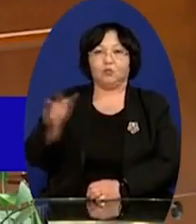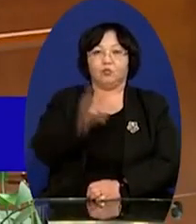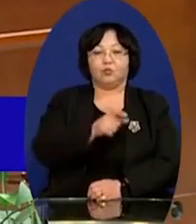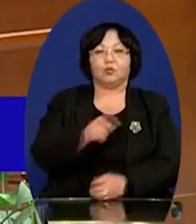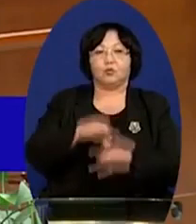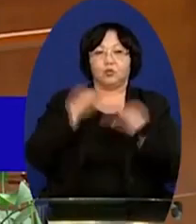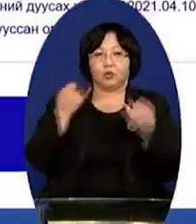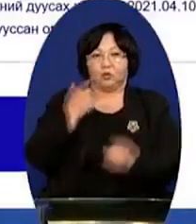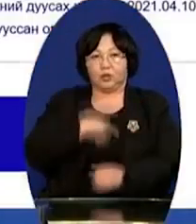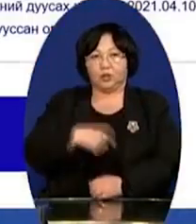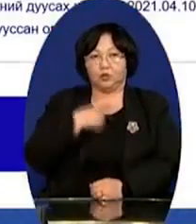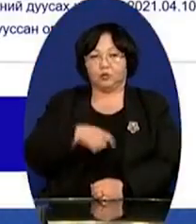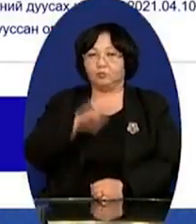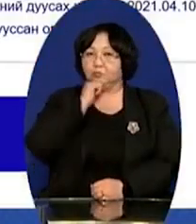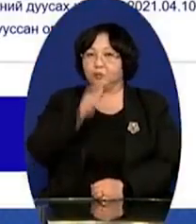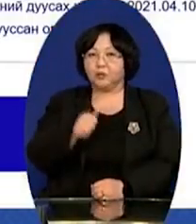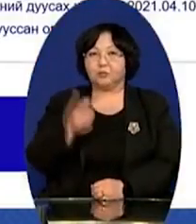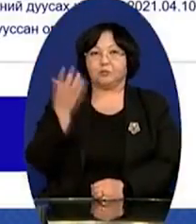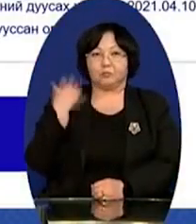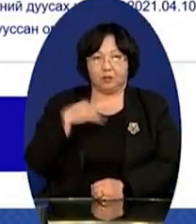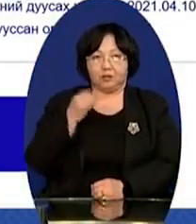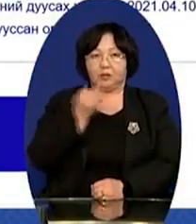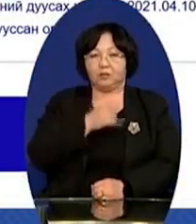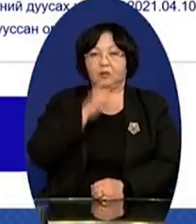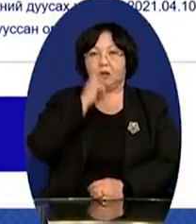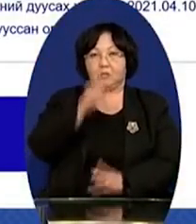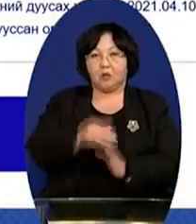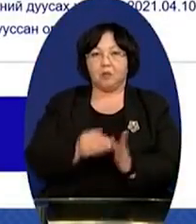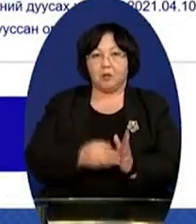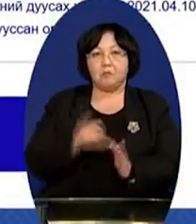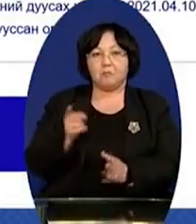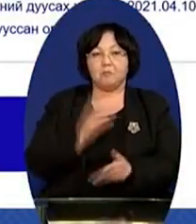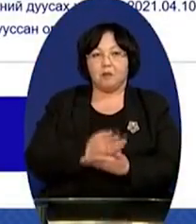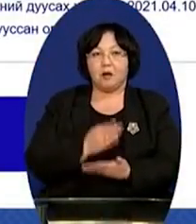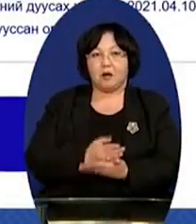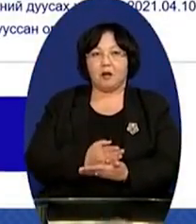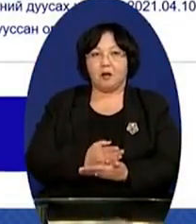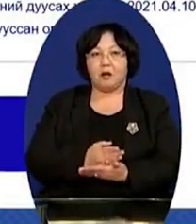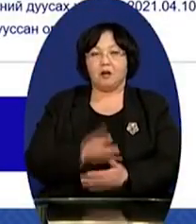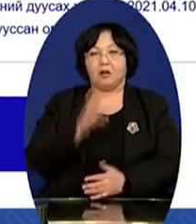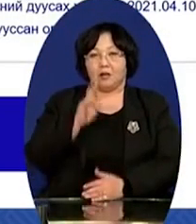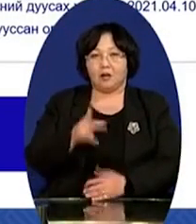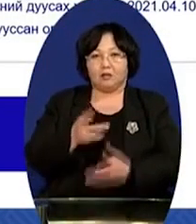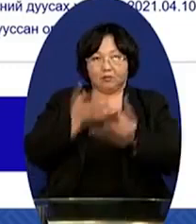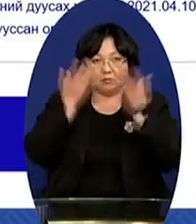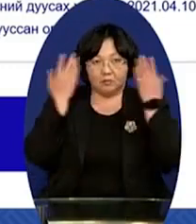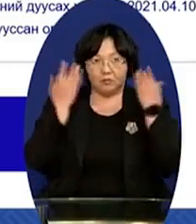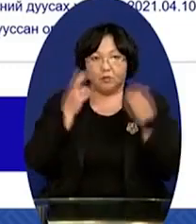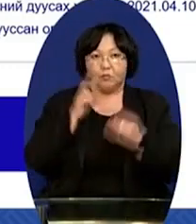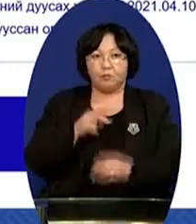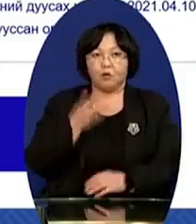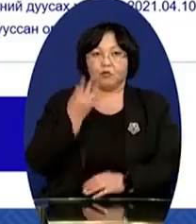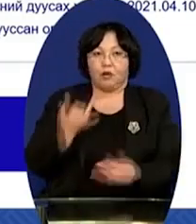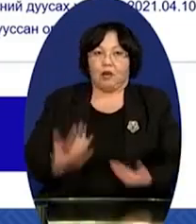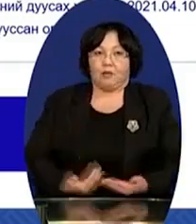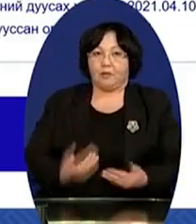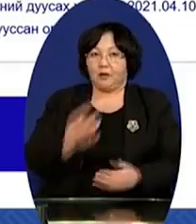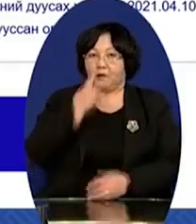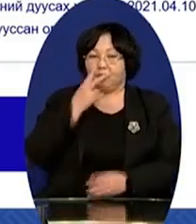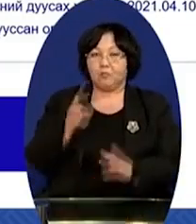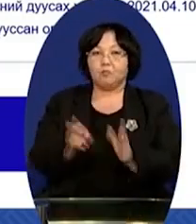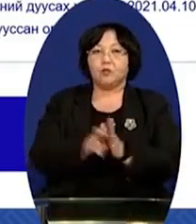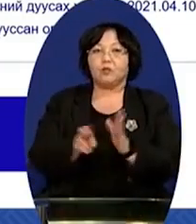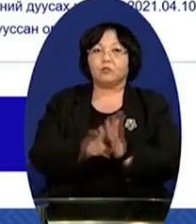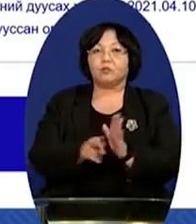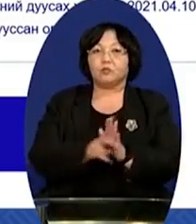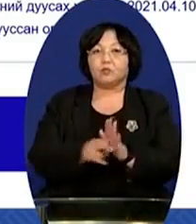хурлын гишүүн бол биш байсан гэж өөрсдөө тайлбар өгдөл. А гэхдээ яг ингээд бодит байдал дээр болохоор бас ингээд боломжтой